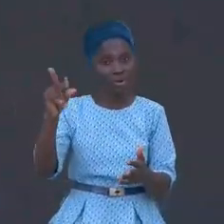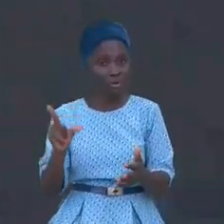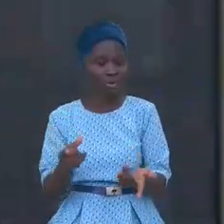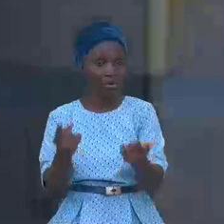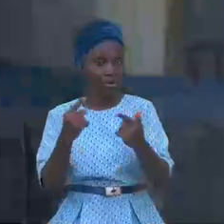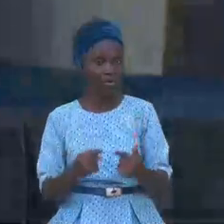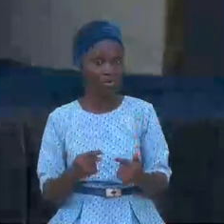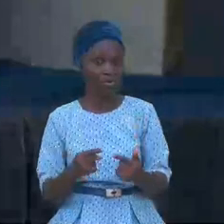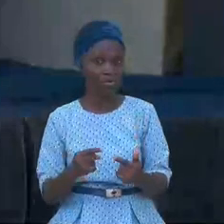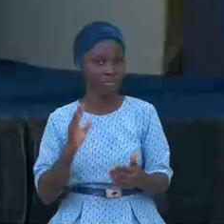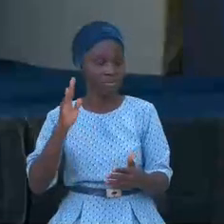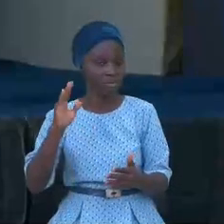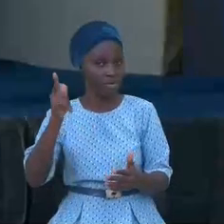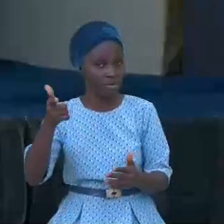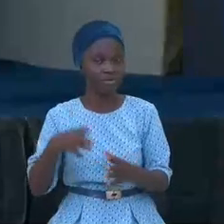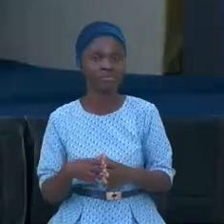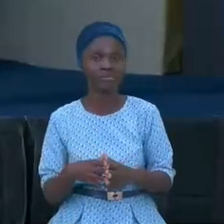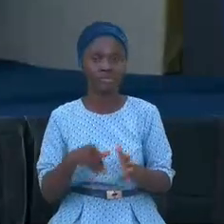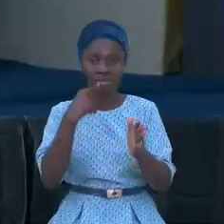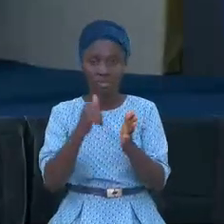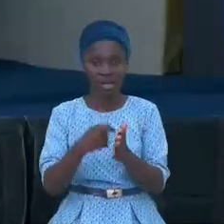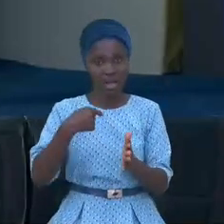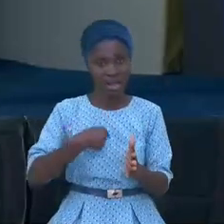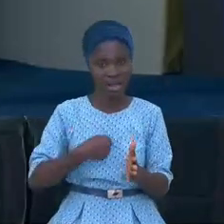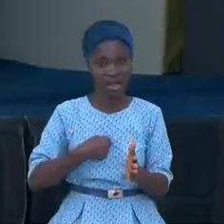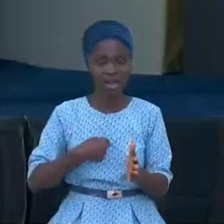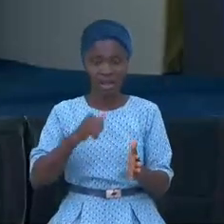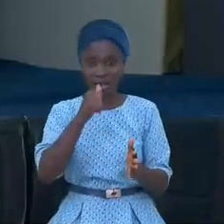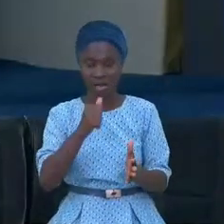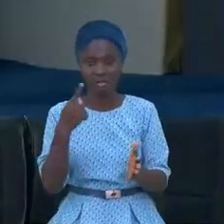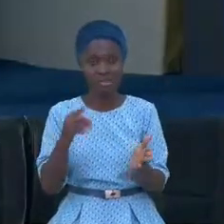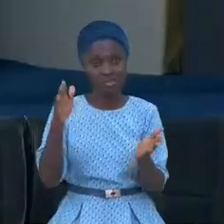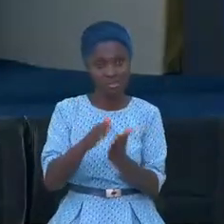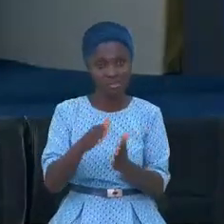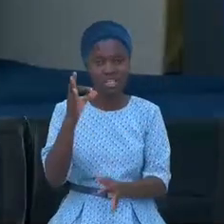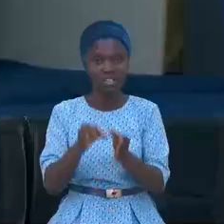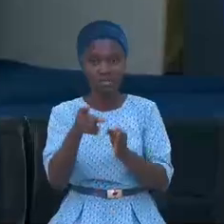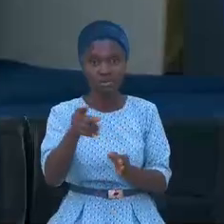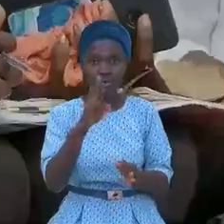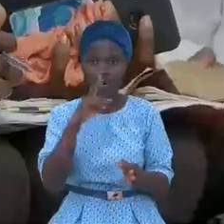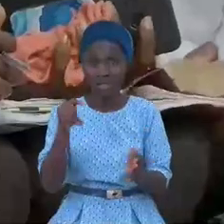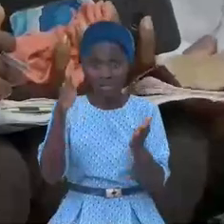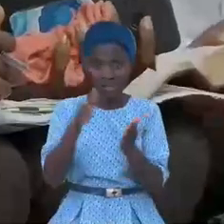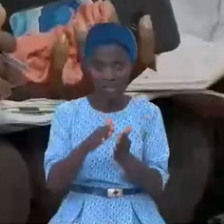a dit, je suis le moindre. Et si tu es le moindre, le Seigneur va